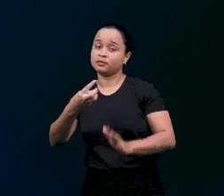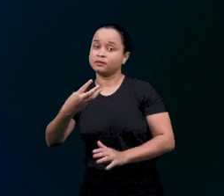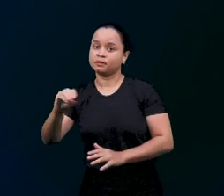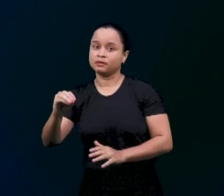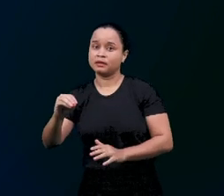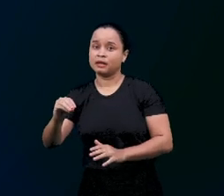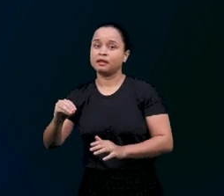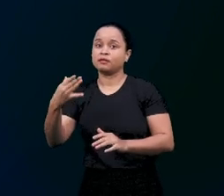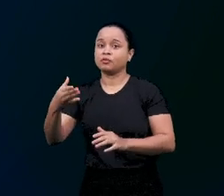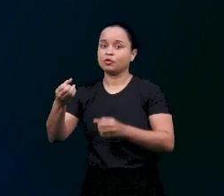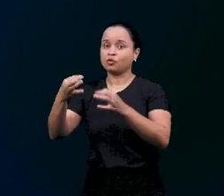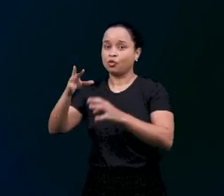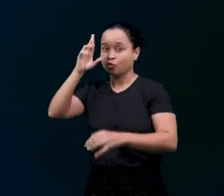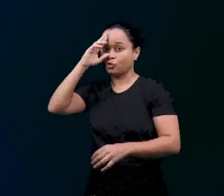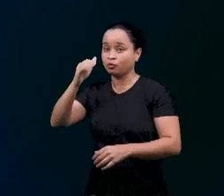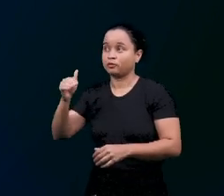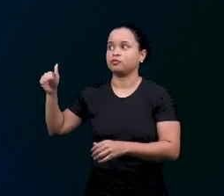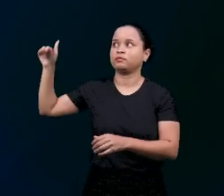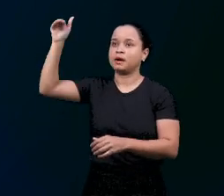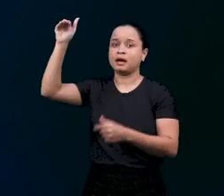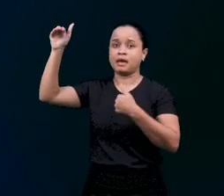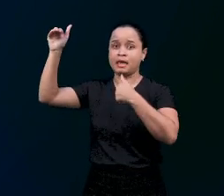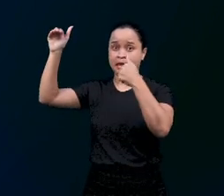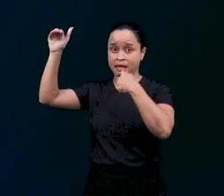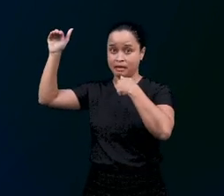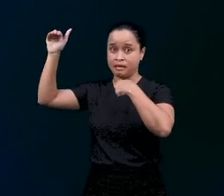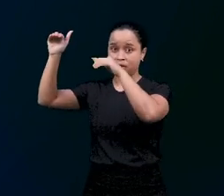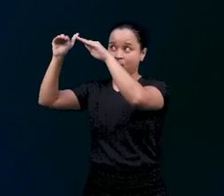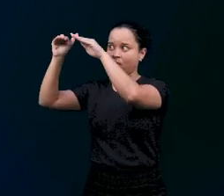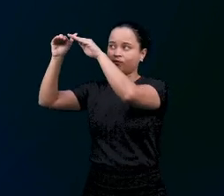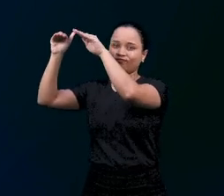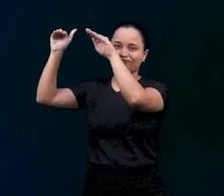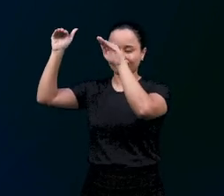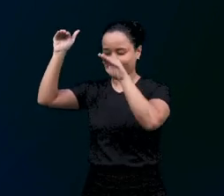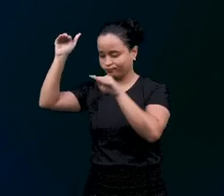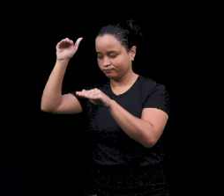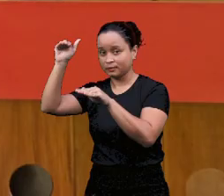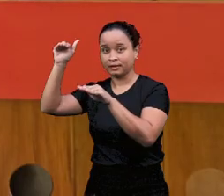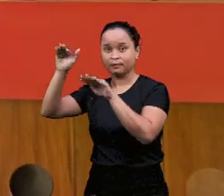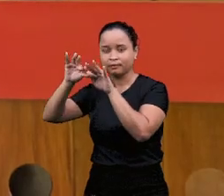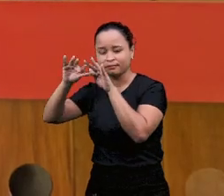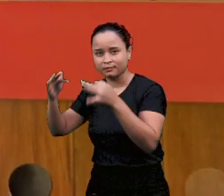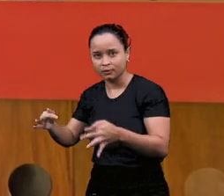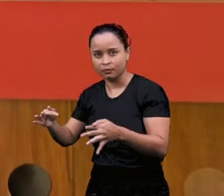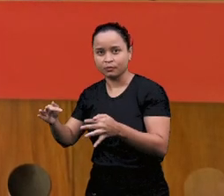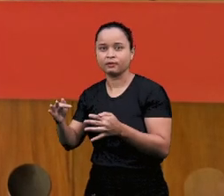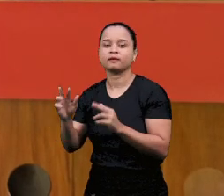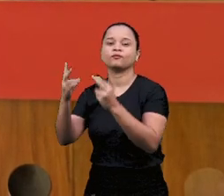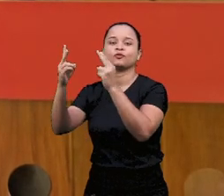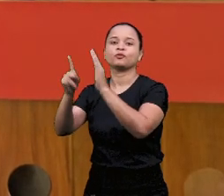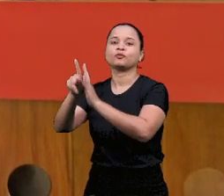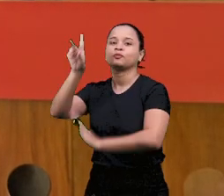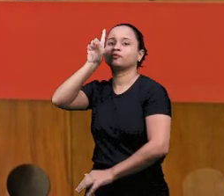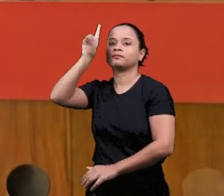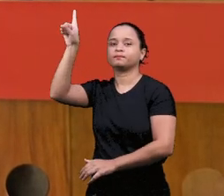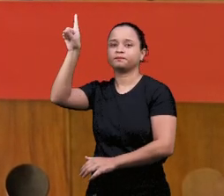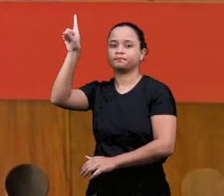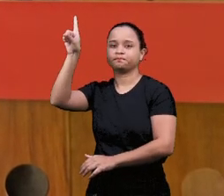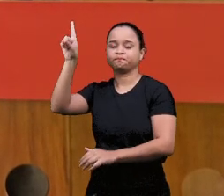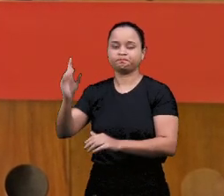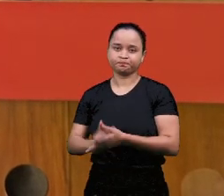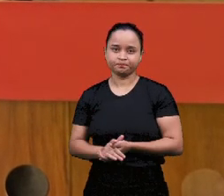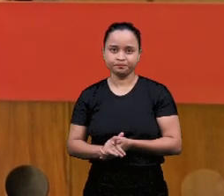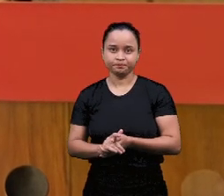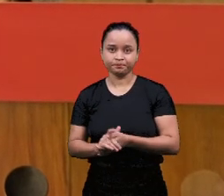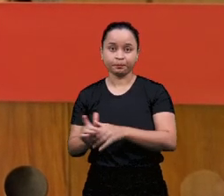moi, je diminue, en attribuant à Dieu la raison de ses victoires. Mes frères et sœurs, il est merveilleux